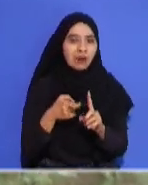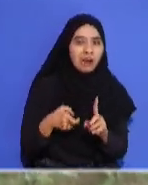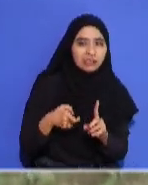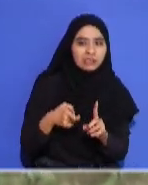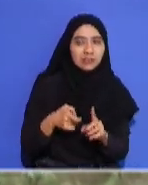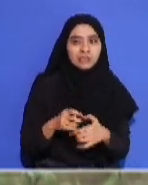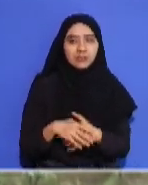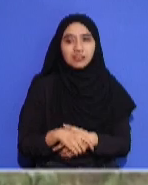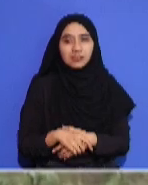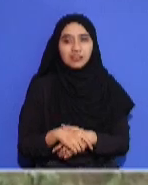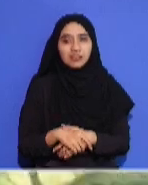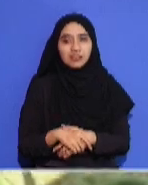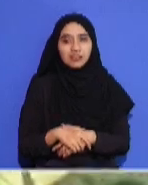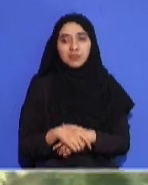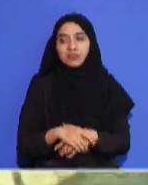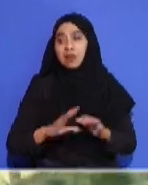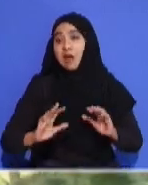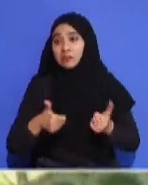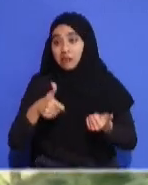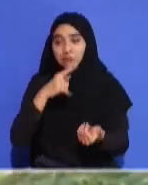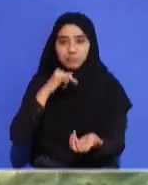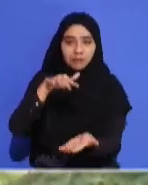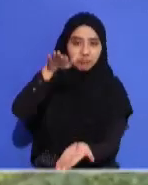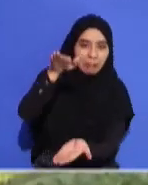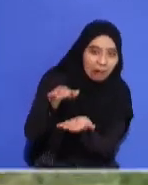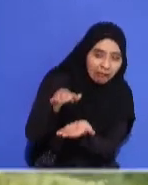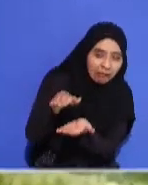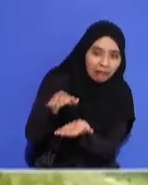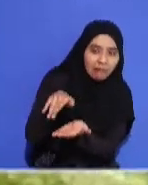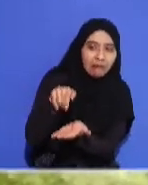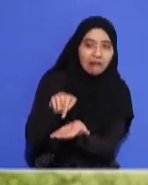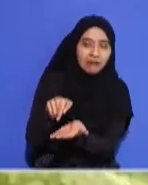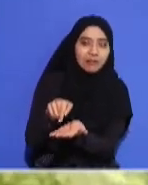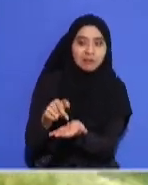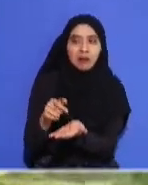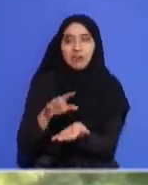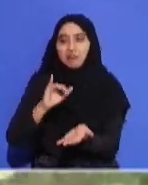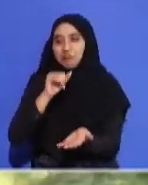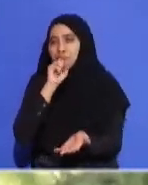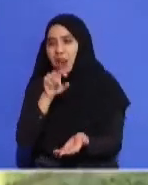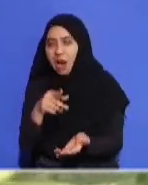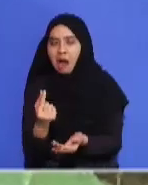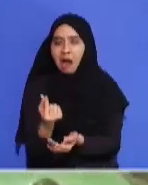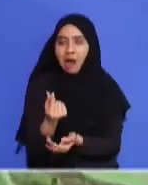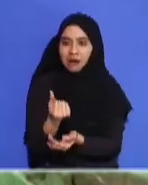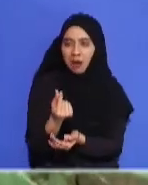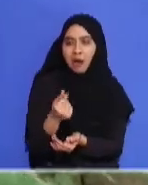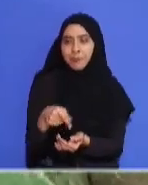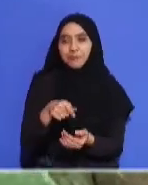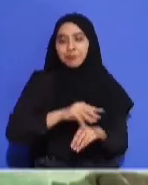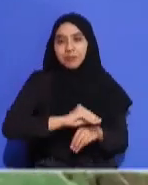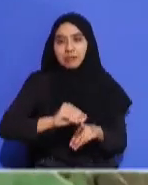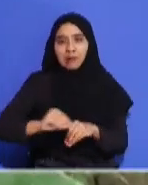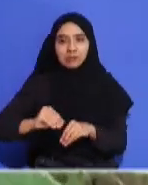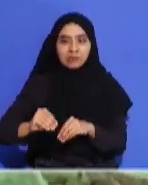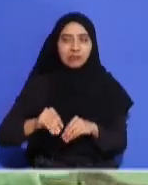Pembuahan niku berkurang. Yadi namung saged ngajab supados samangkenipun regi asiling panen terong saged sae,